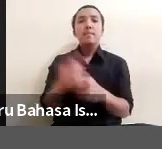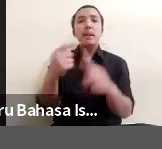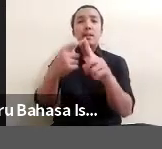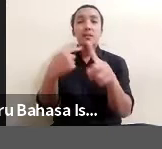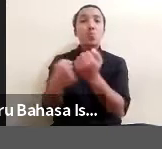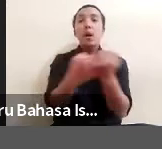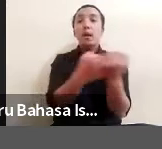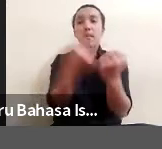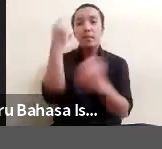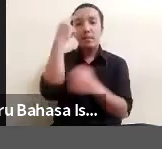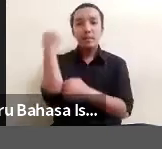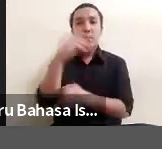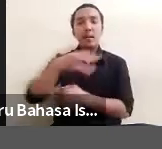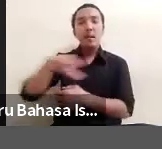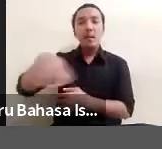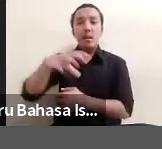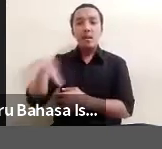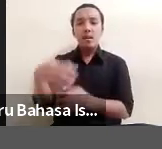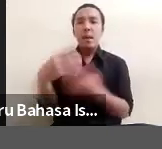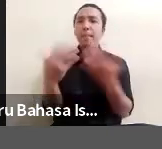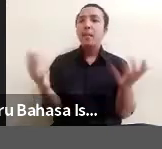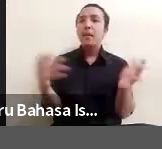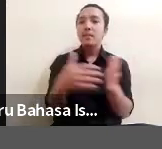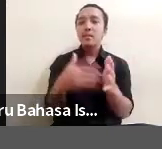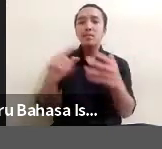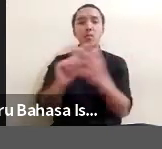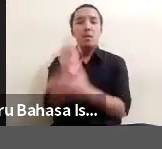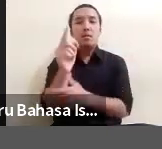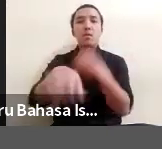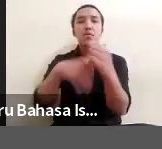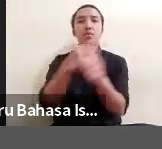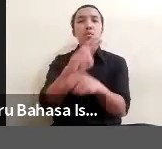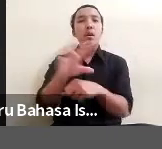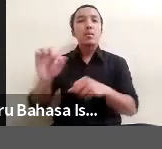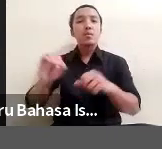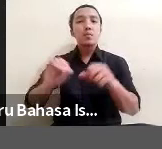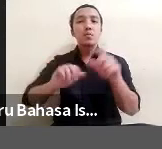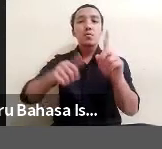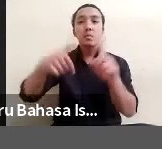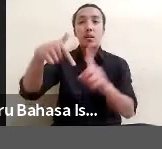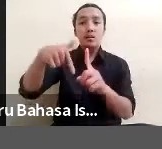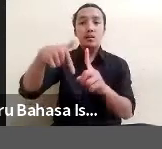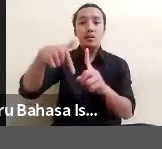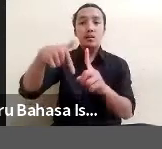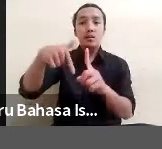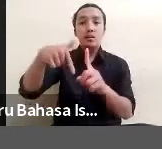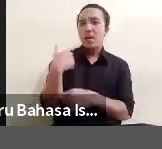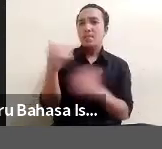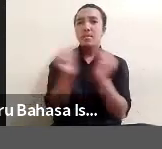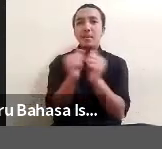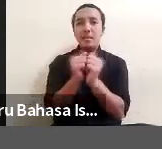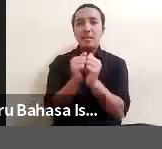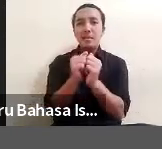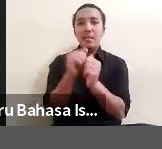apalagi dimulai dari 2017, kita ada MOU dengan Bupati, yang mana Bupati Situ Bondo mempunyai